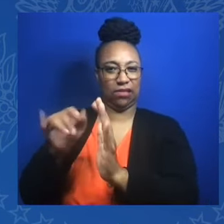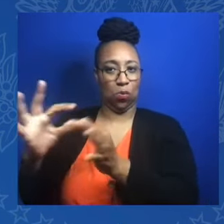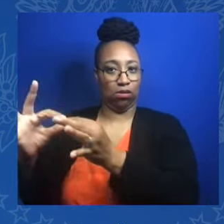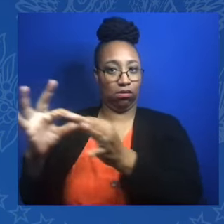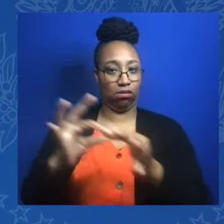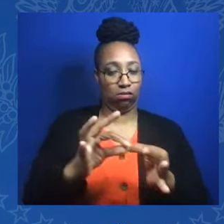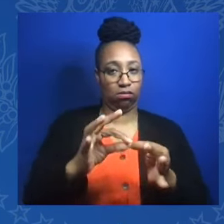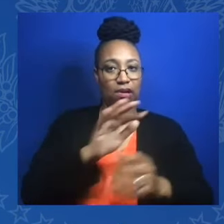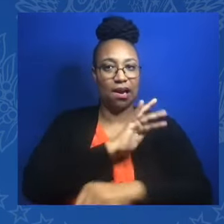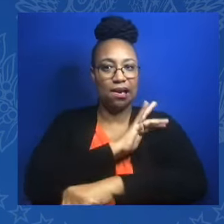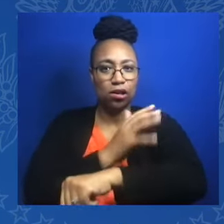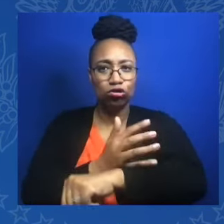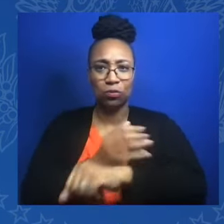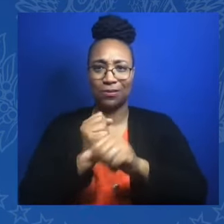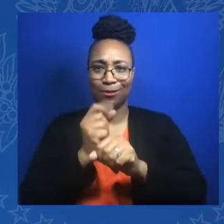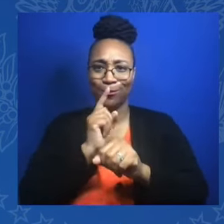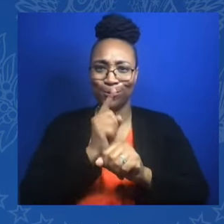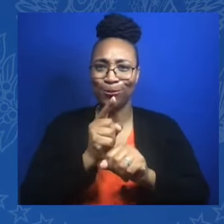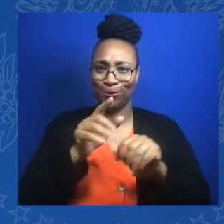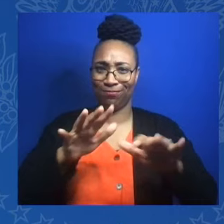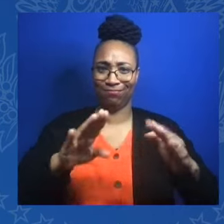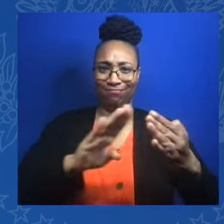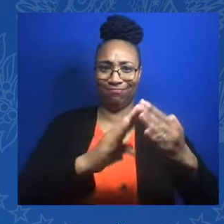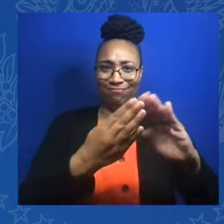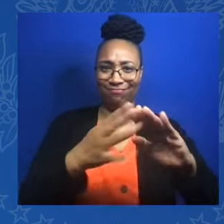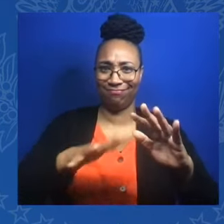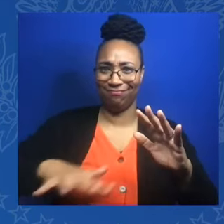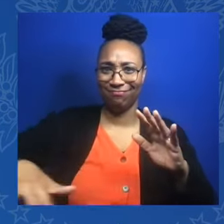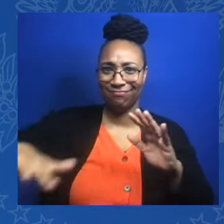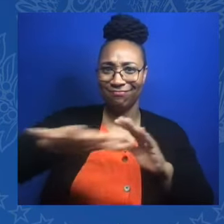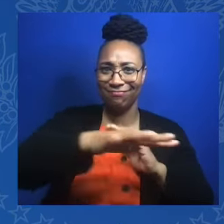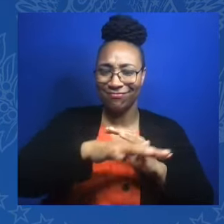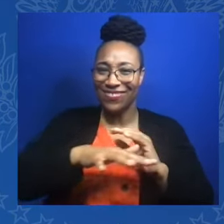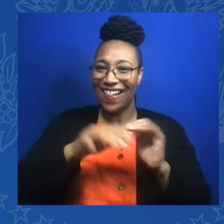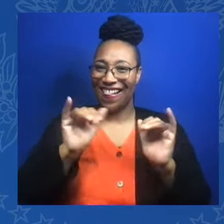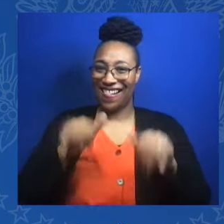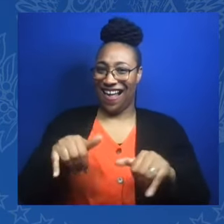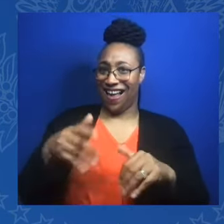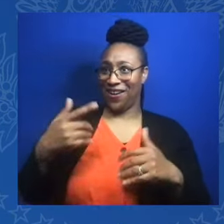de l'environnement demeure l'une de vos priorités principales.